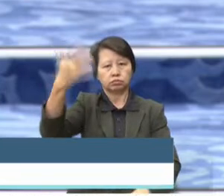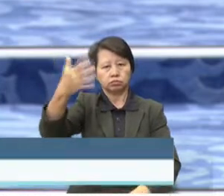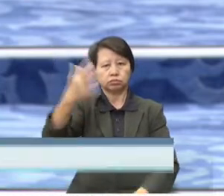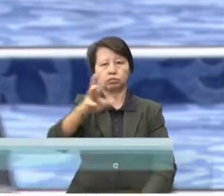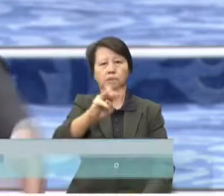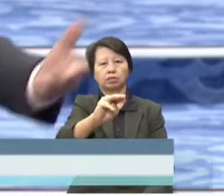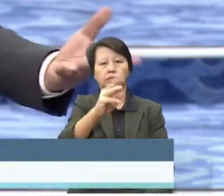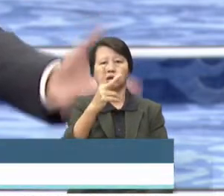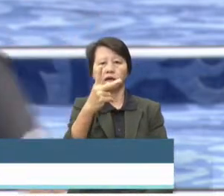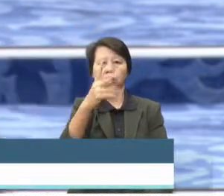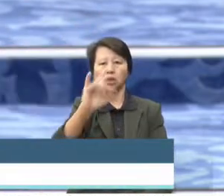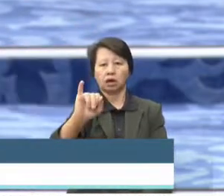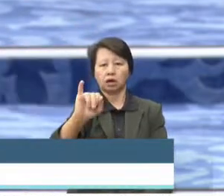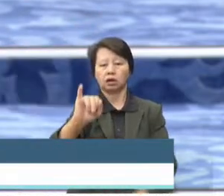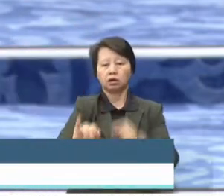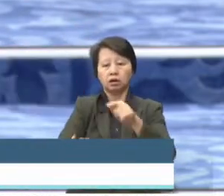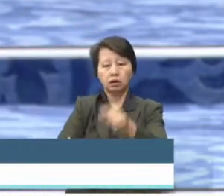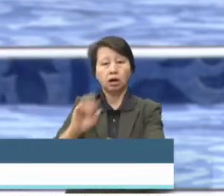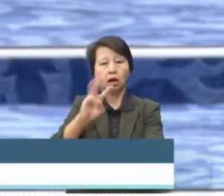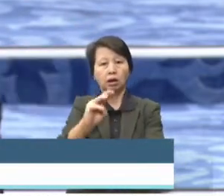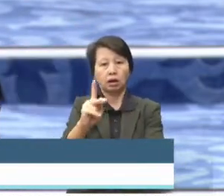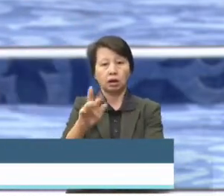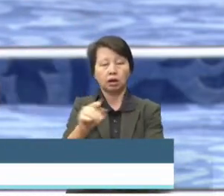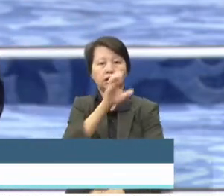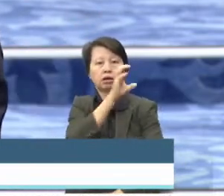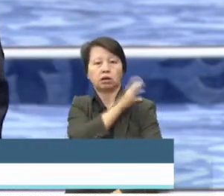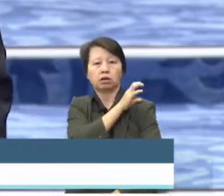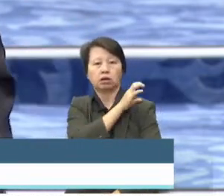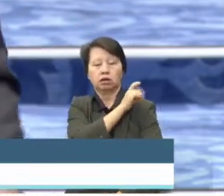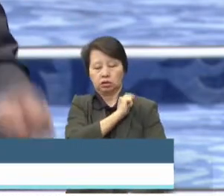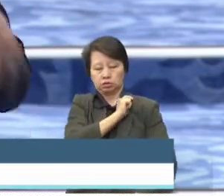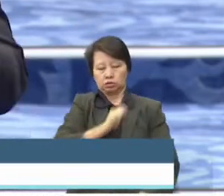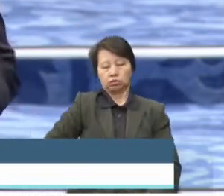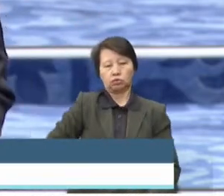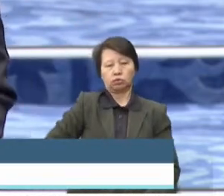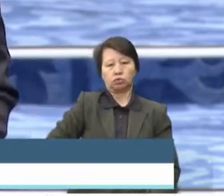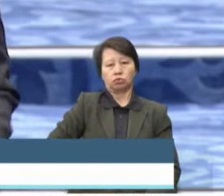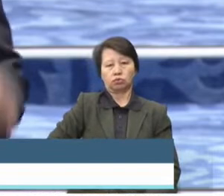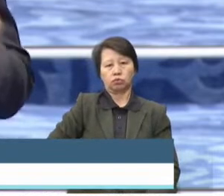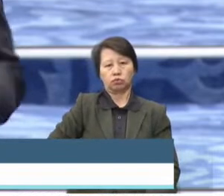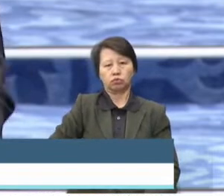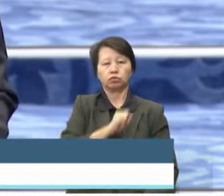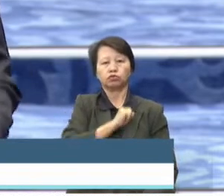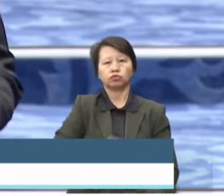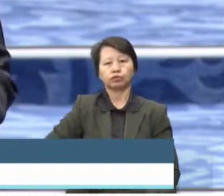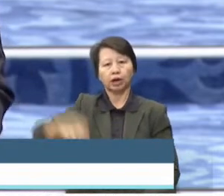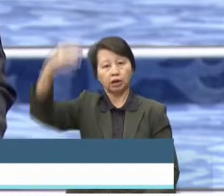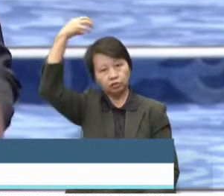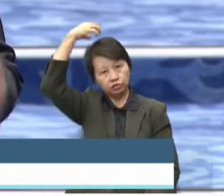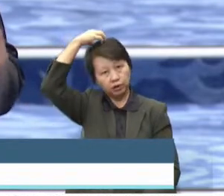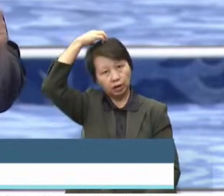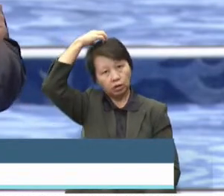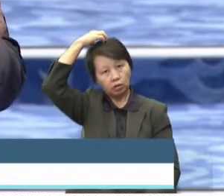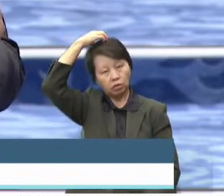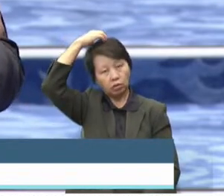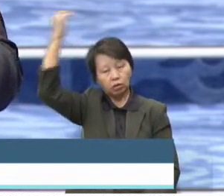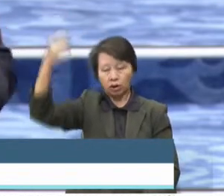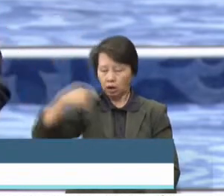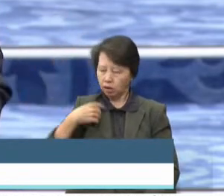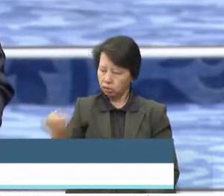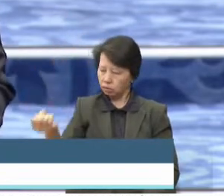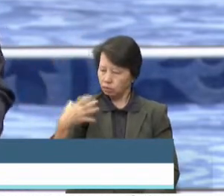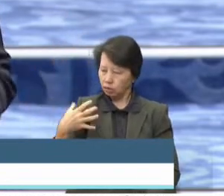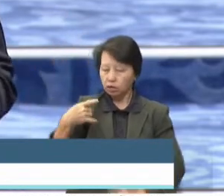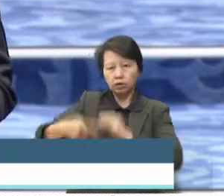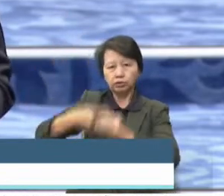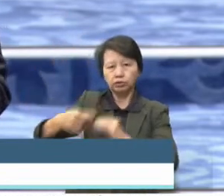mki yang dipengerusikan oleh tuanku Sultan Selangor saya difahamkan agenda tentang